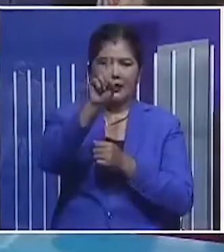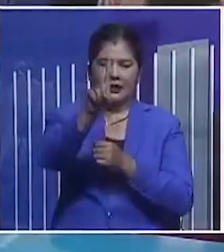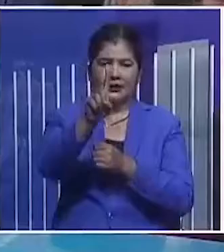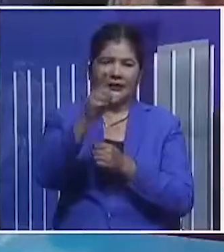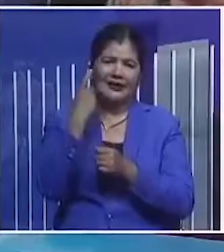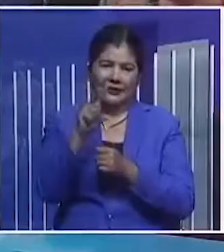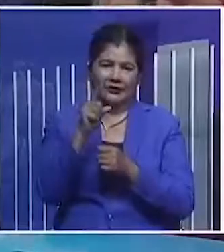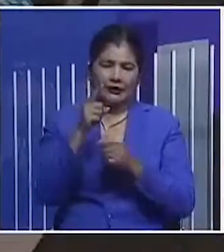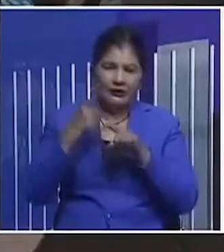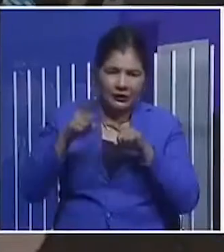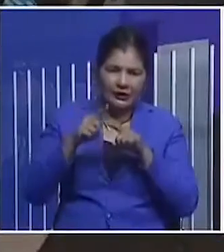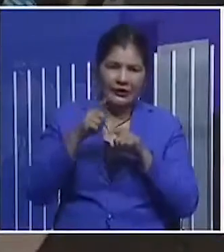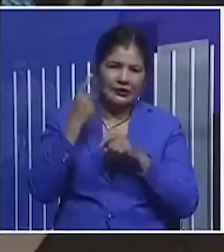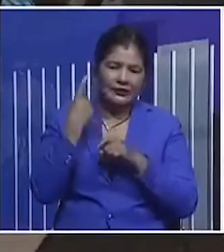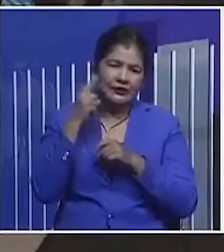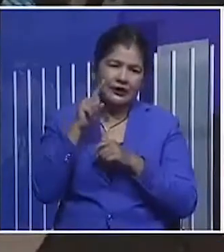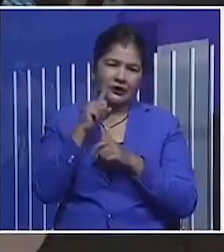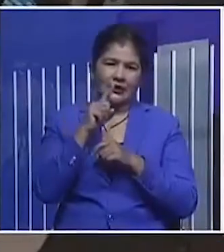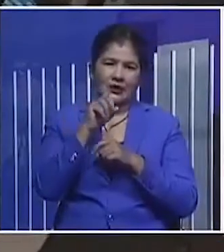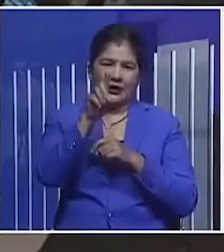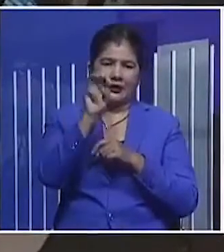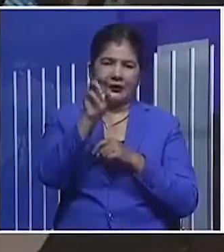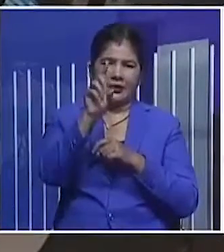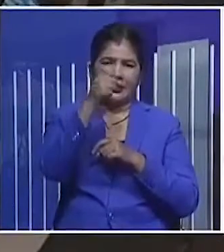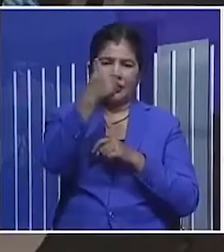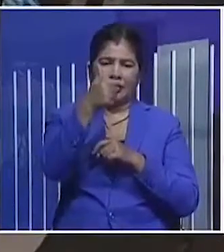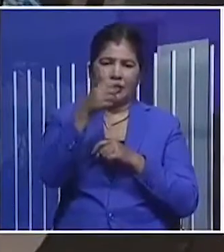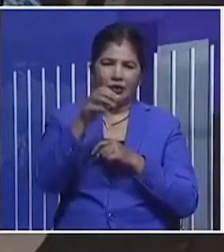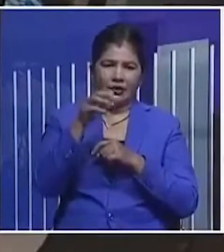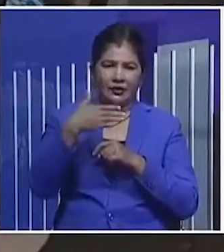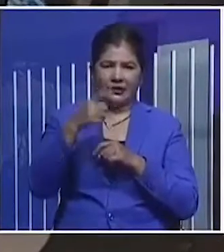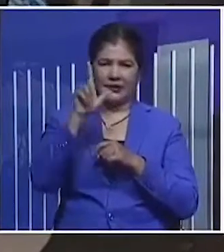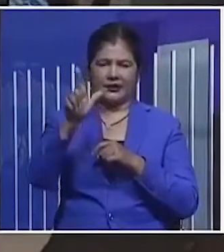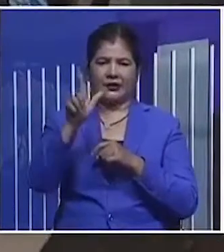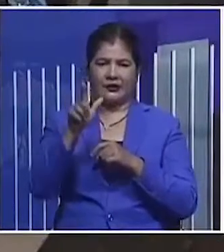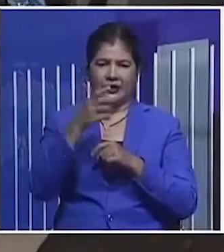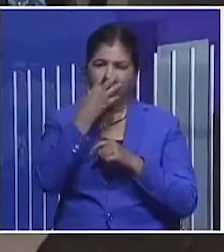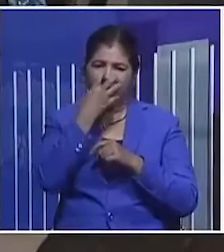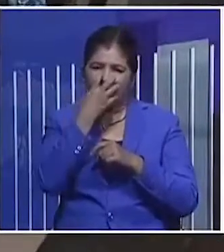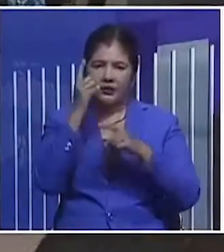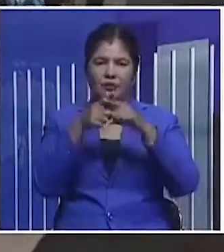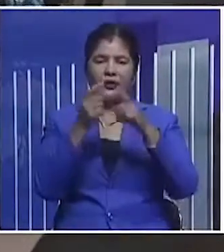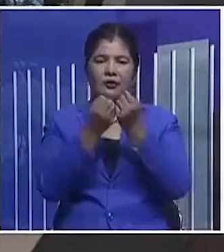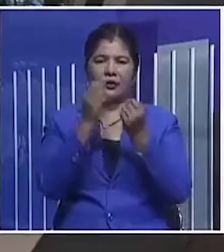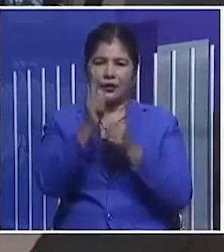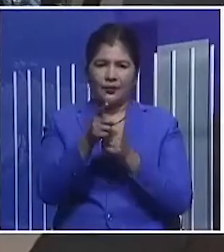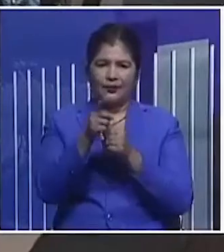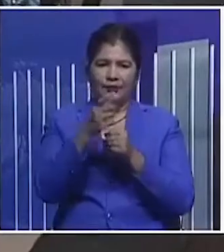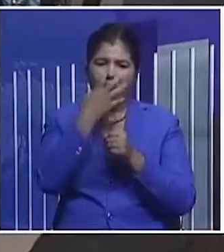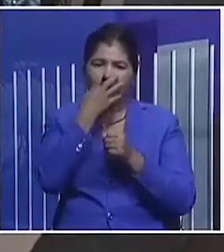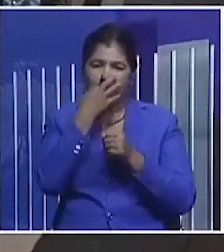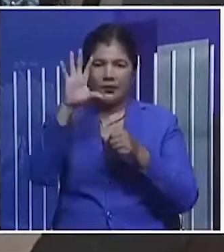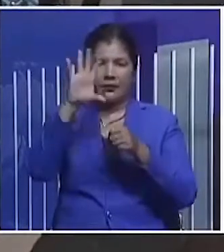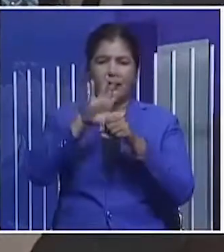दैनिक 1006 लिटर अक्सिजन उत्पादन गर्ने क्षमता भएको फिलिङ सिस्टम अक्सिजन प्लान्ट जडान गरिएको हो। अक्सिजन प्लान्ट